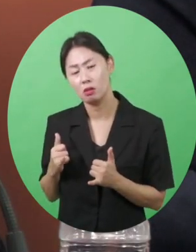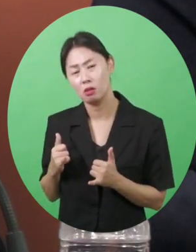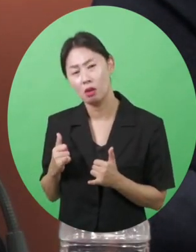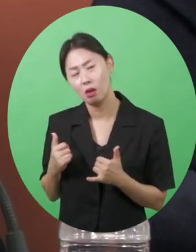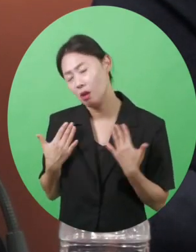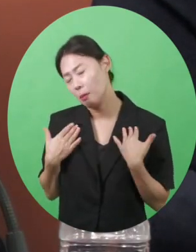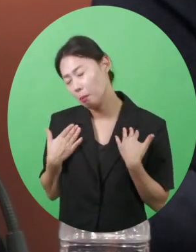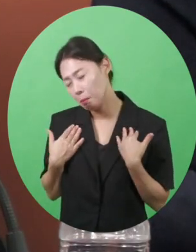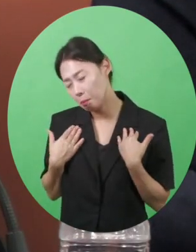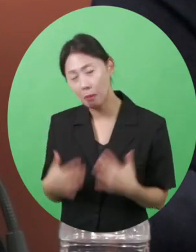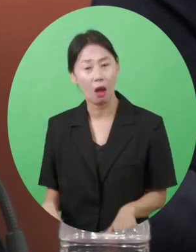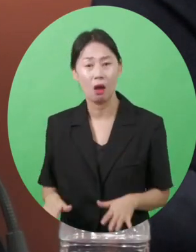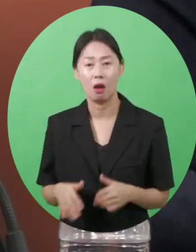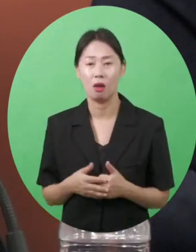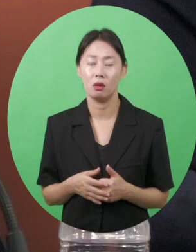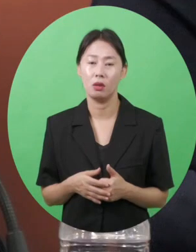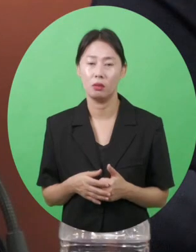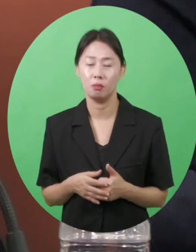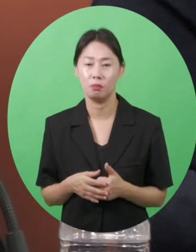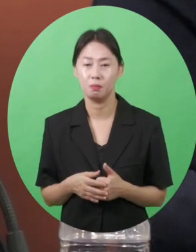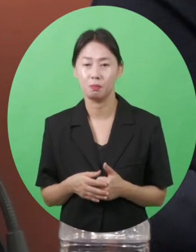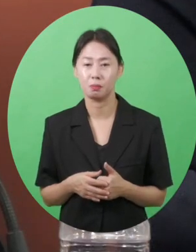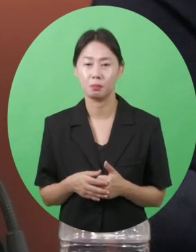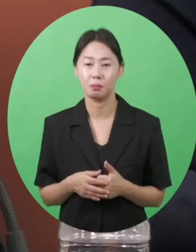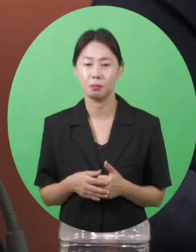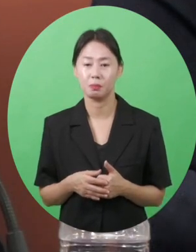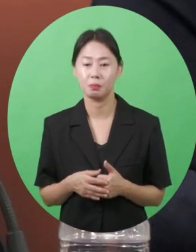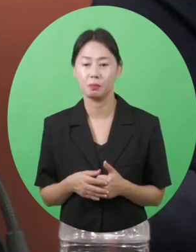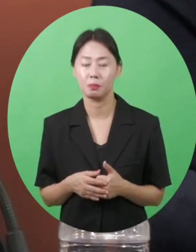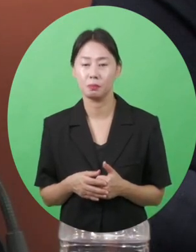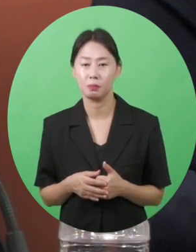실질적으로 상실감이 굉장히 클 것으로 보여집니다.